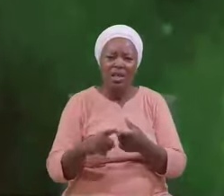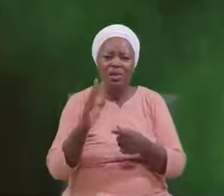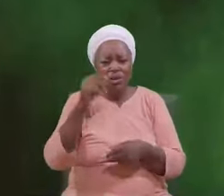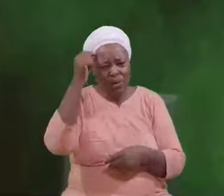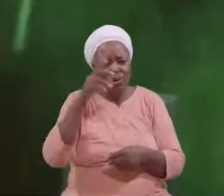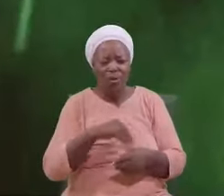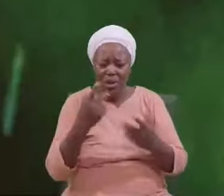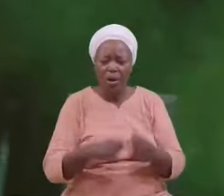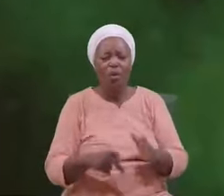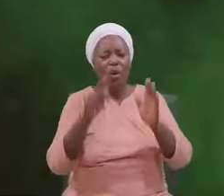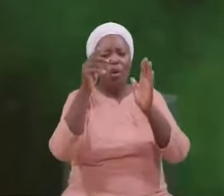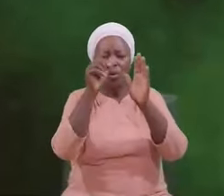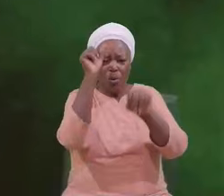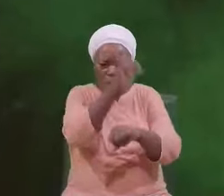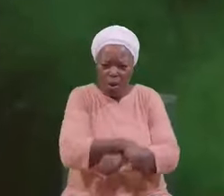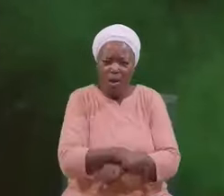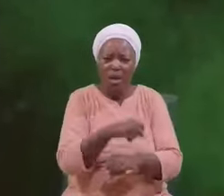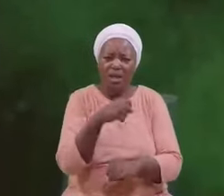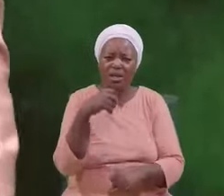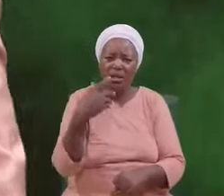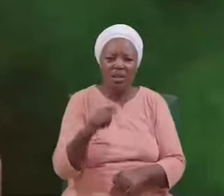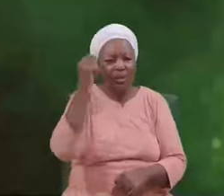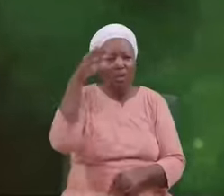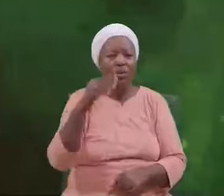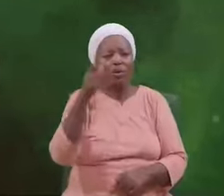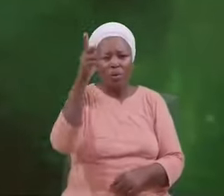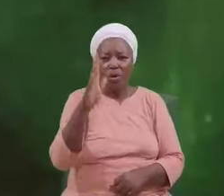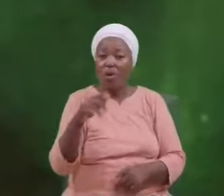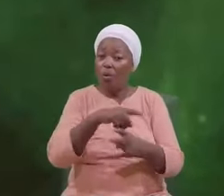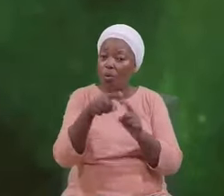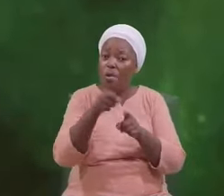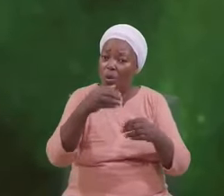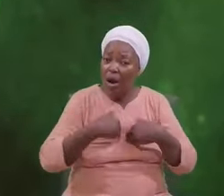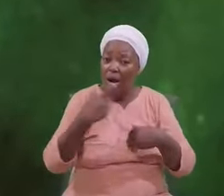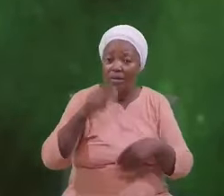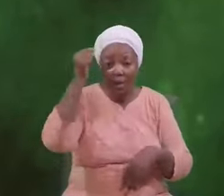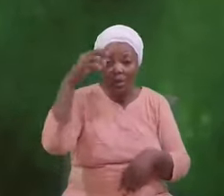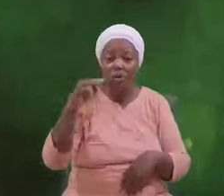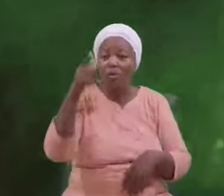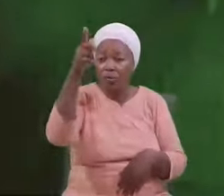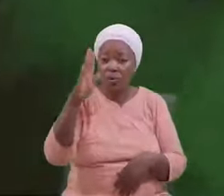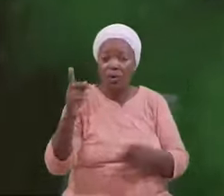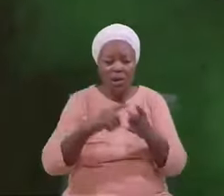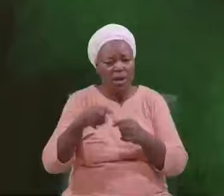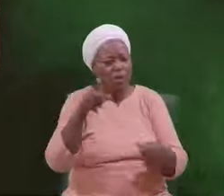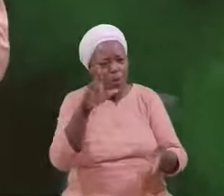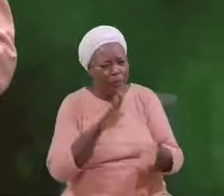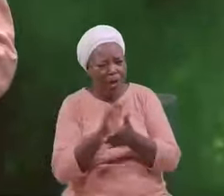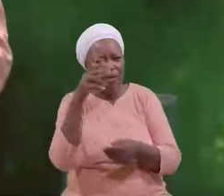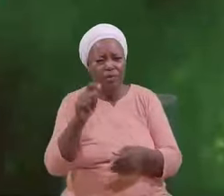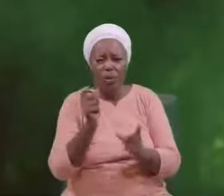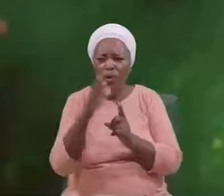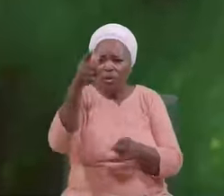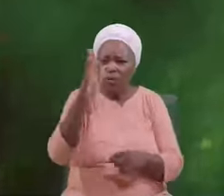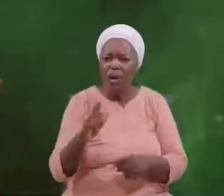et vous pensez, vous ensevelissez la pensée de Dieu. Si vous avez la pensée de Dieu, vous croyez à la parole de